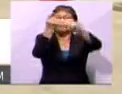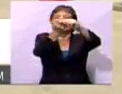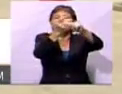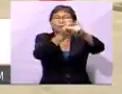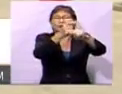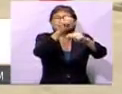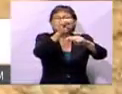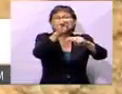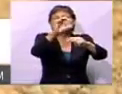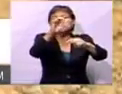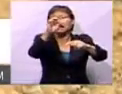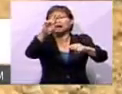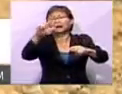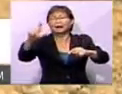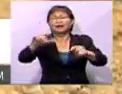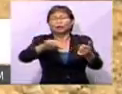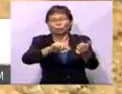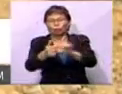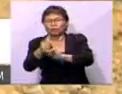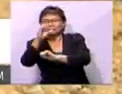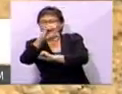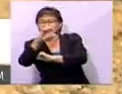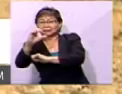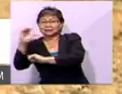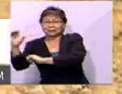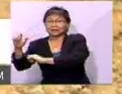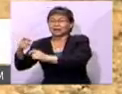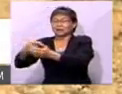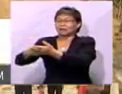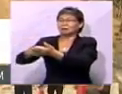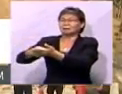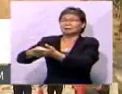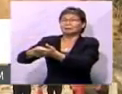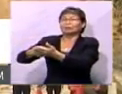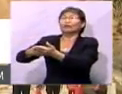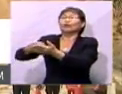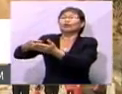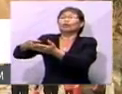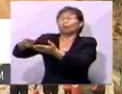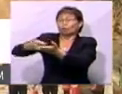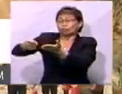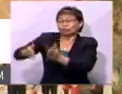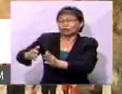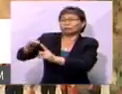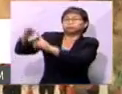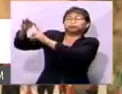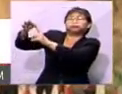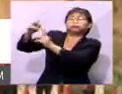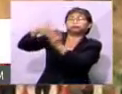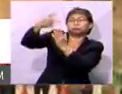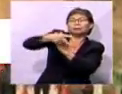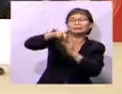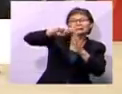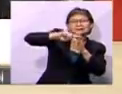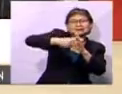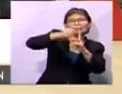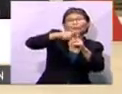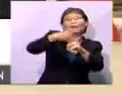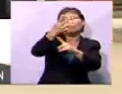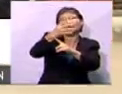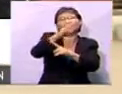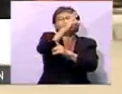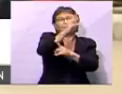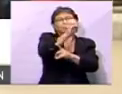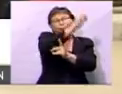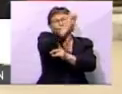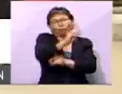Pembinaan ECRL oleh CCCC yang merupakan kontraktor utama projek itu akan bermula pada April tahun ini.